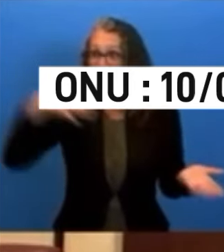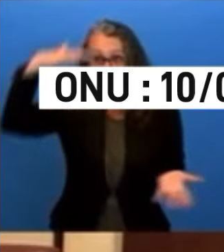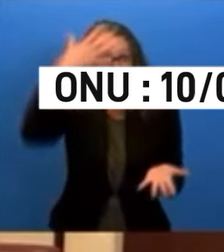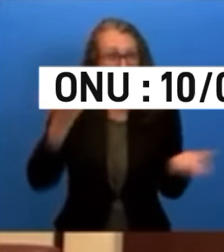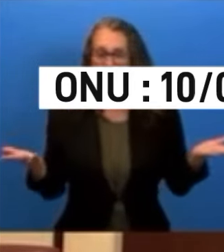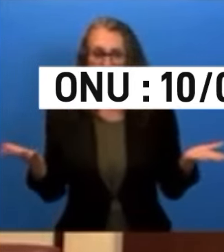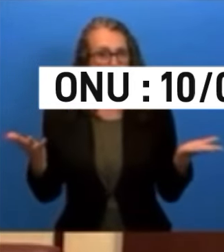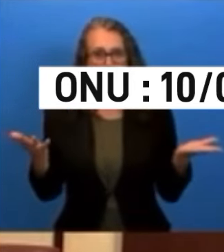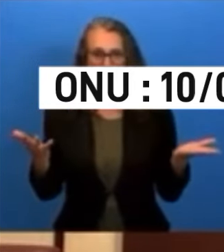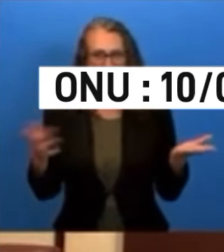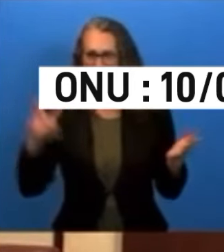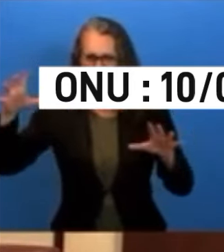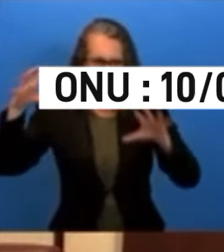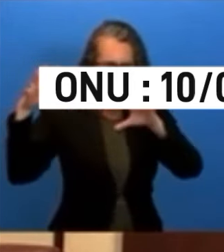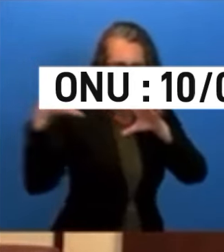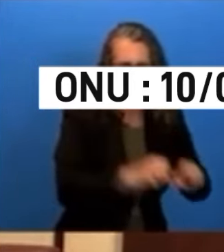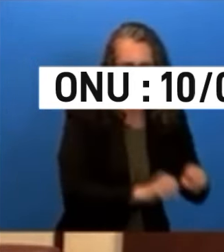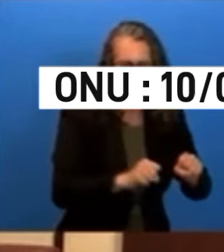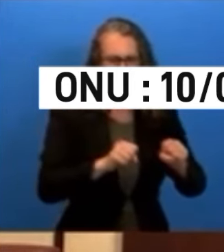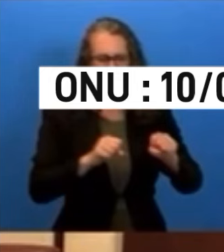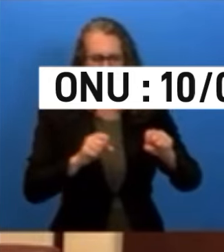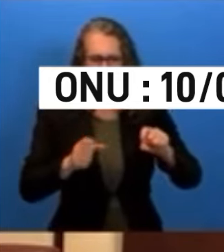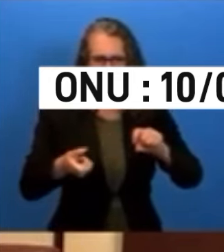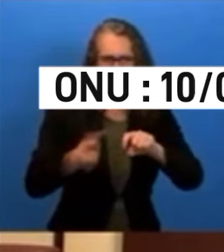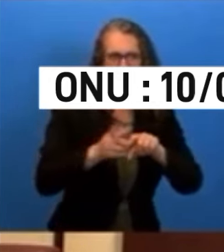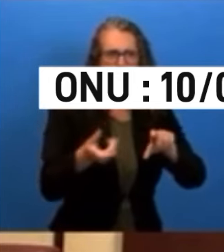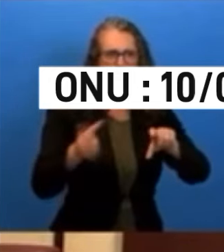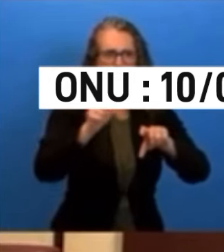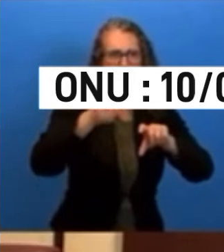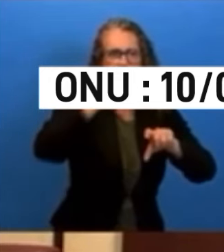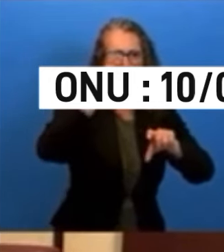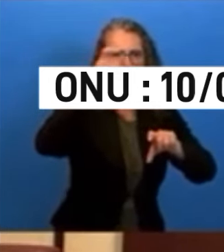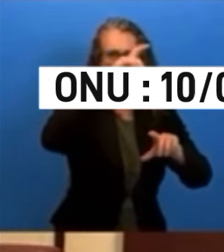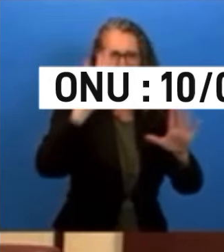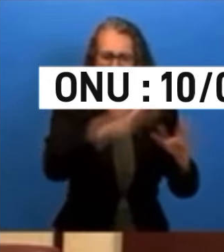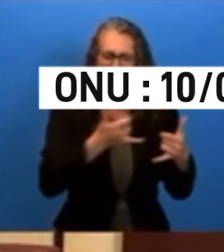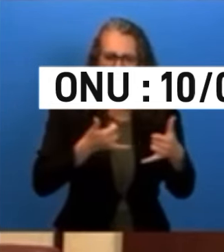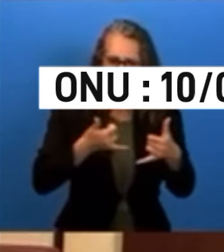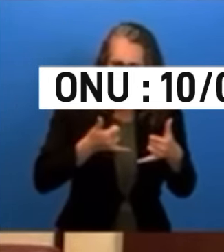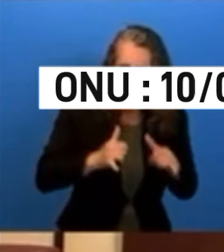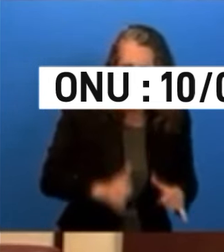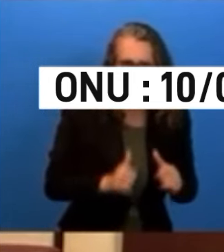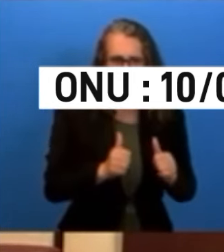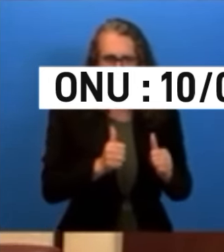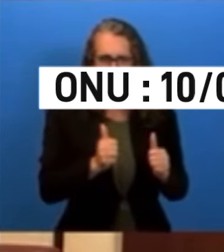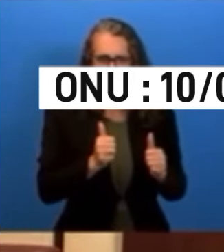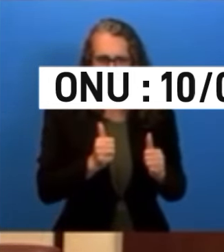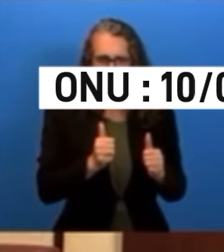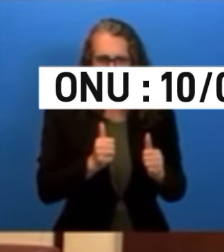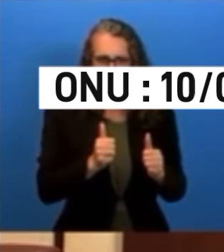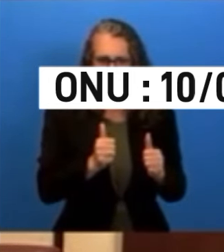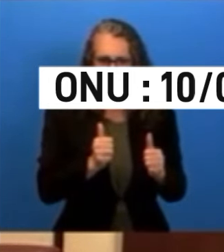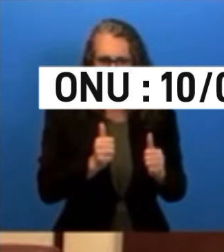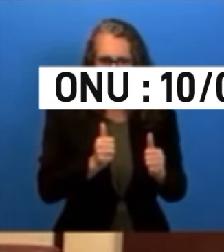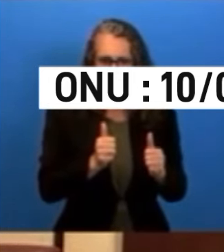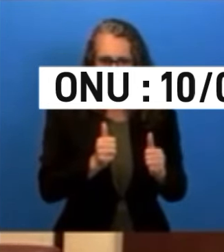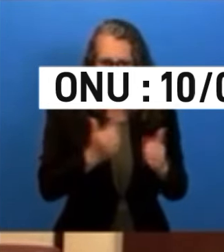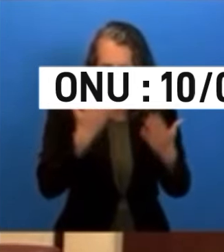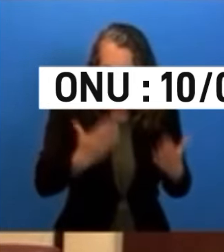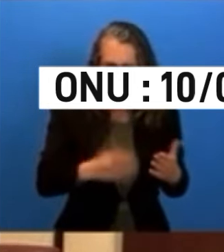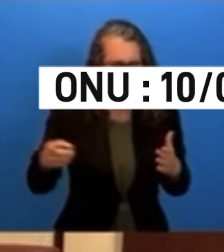سراحه تم اقتطافه من منزله، وهو اليوم في عداد المفقودين. هذا مجرد مثل على الأنشطة التي تقوم بها